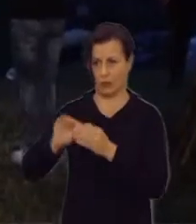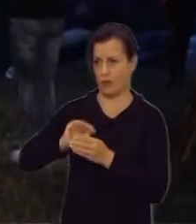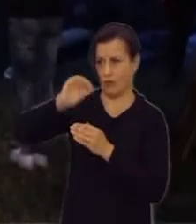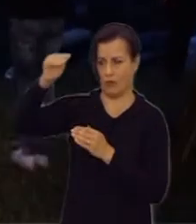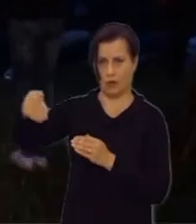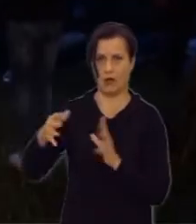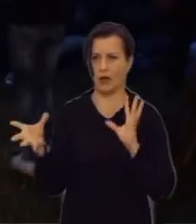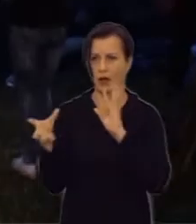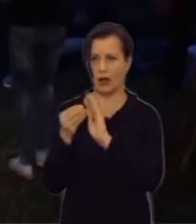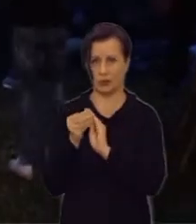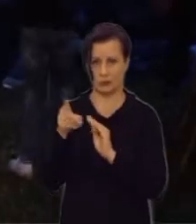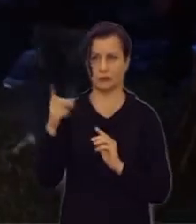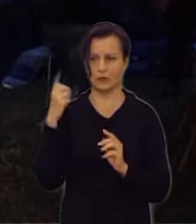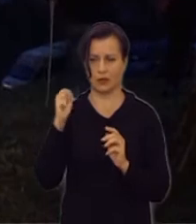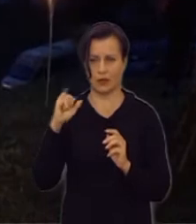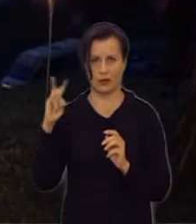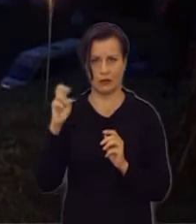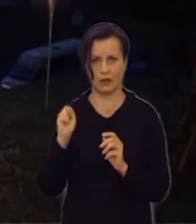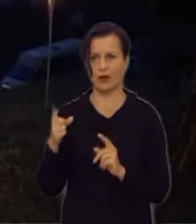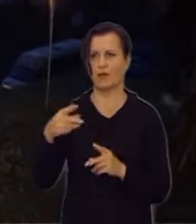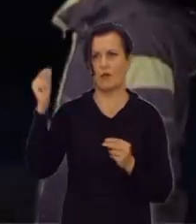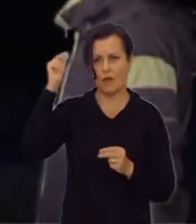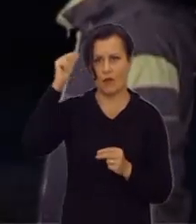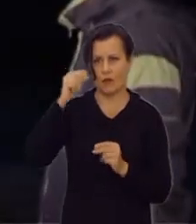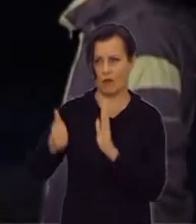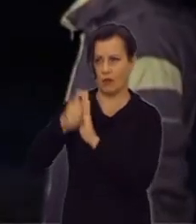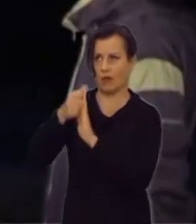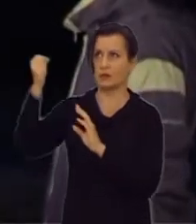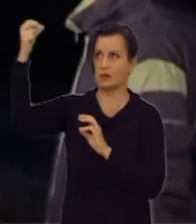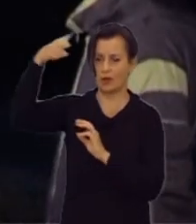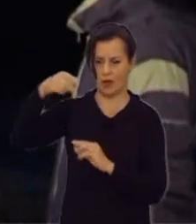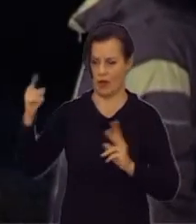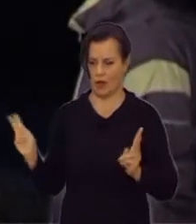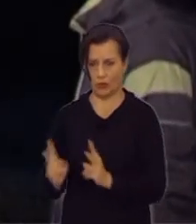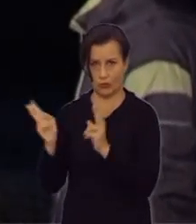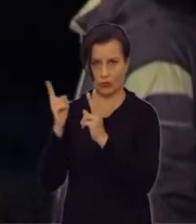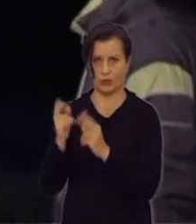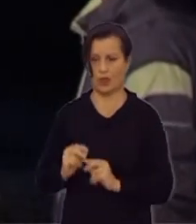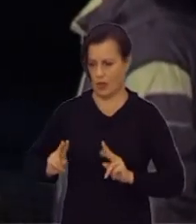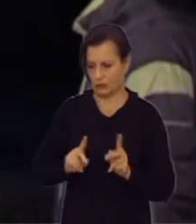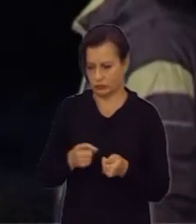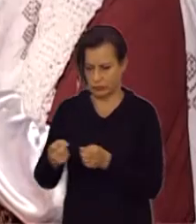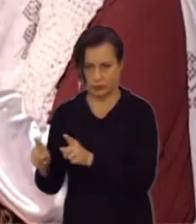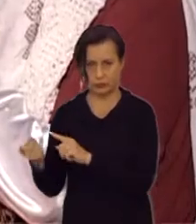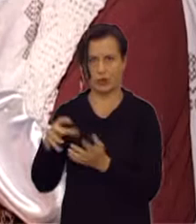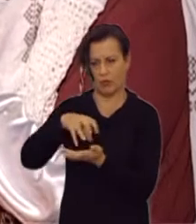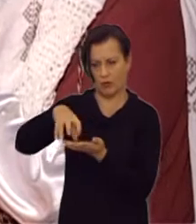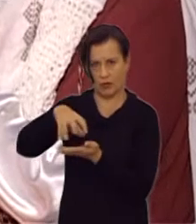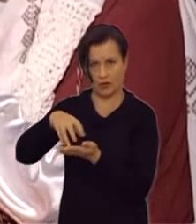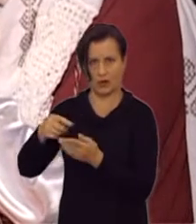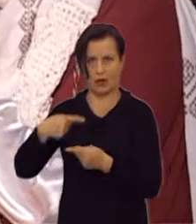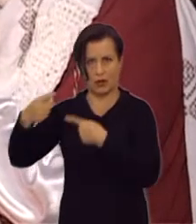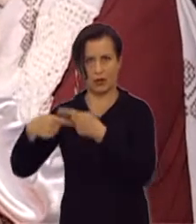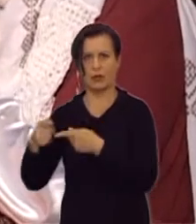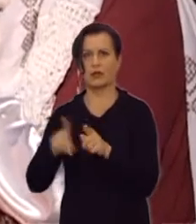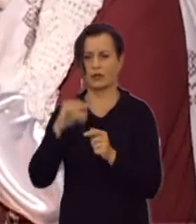piliakalnio draugės su Daiva Šeškauskaite mokėsi pagerbti saulę ir ugnį. Ant laužo kepė apeiginį pyragėlį, šventino